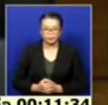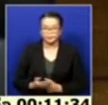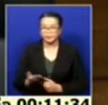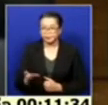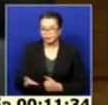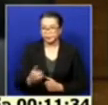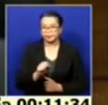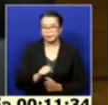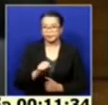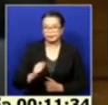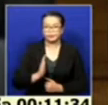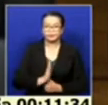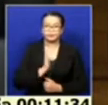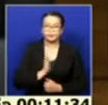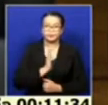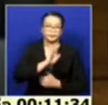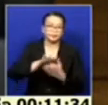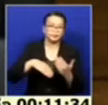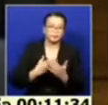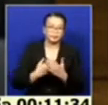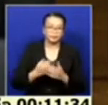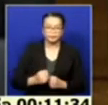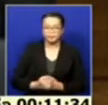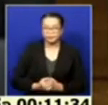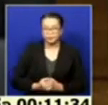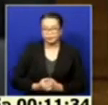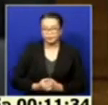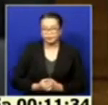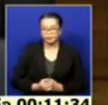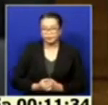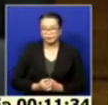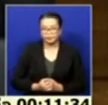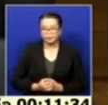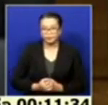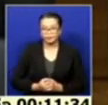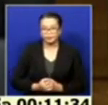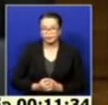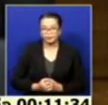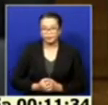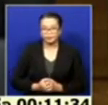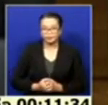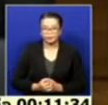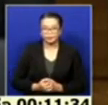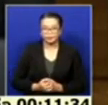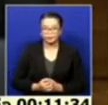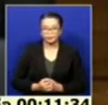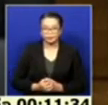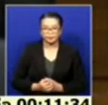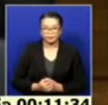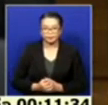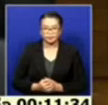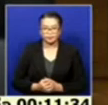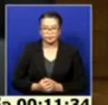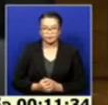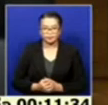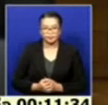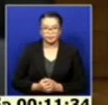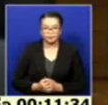กราบเรียนท่านคณะท่านประธานสภาผู้แทนราษฎรที่เคารพอย่างสูง